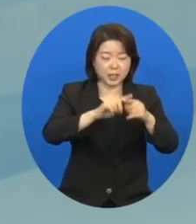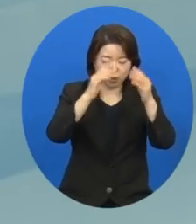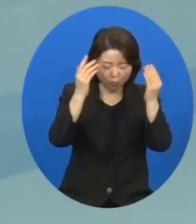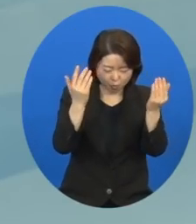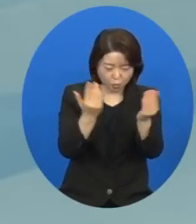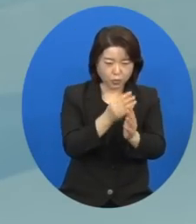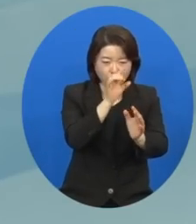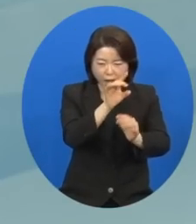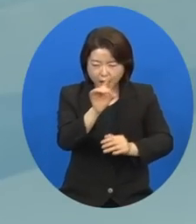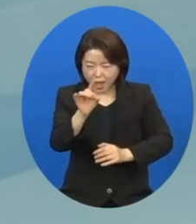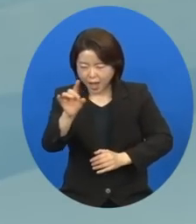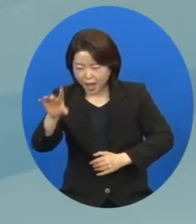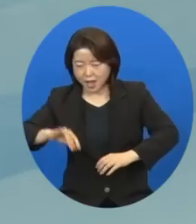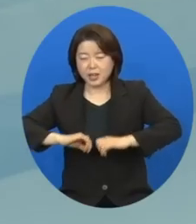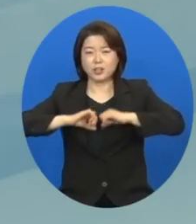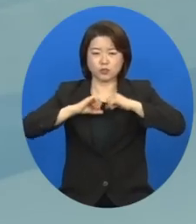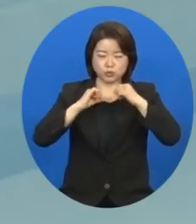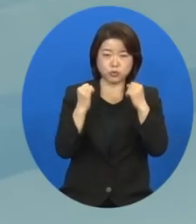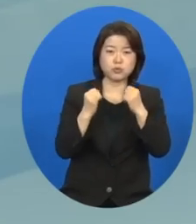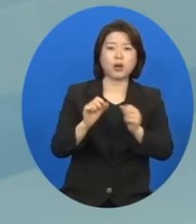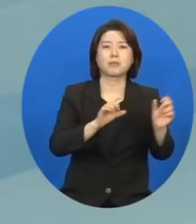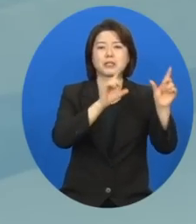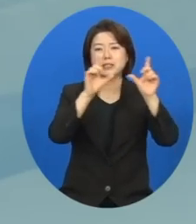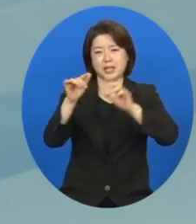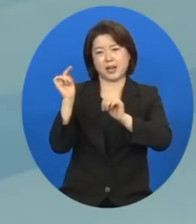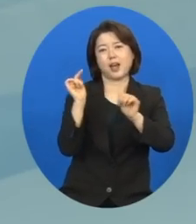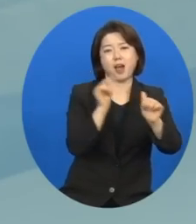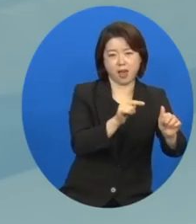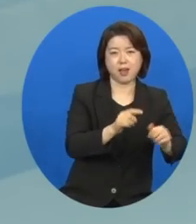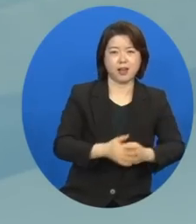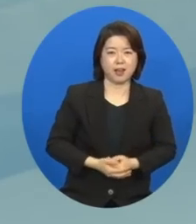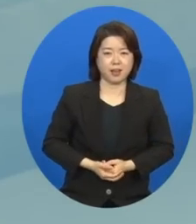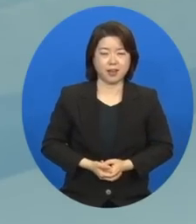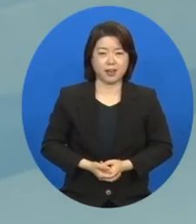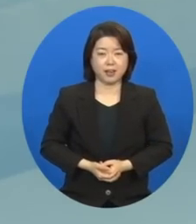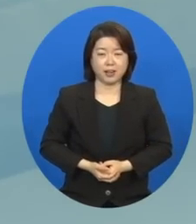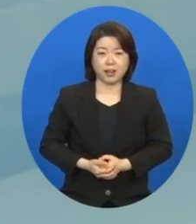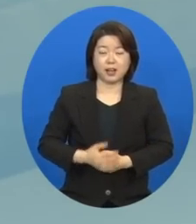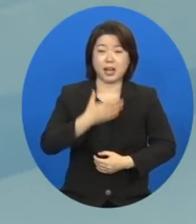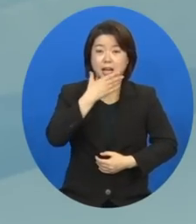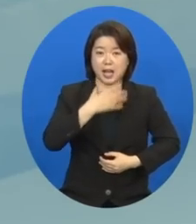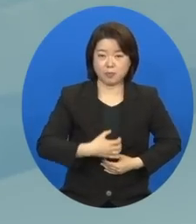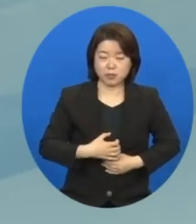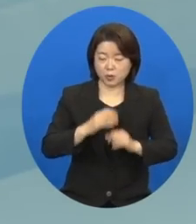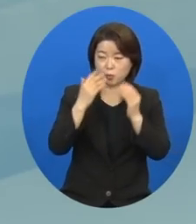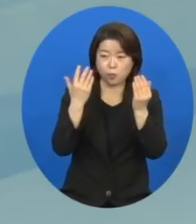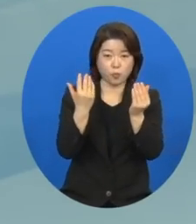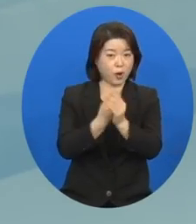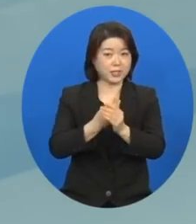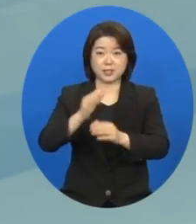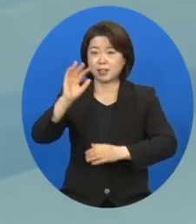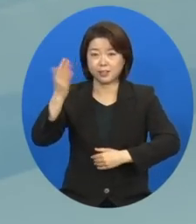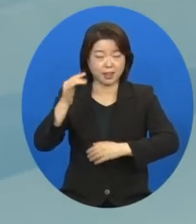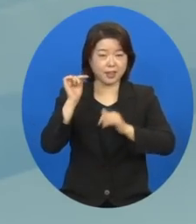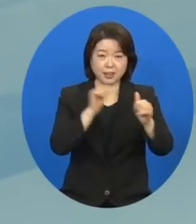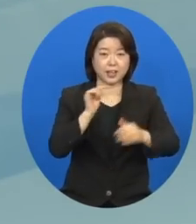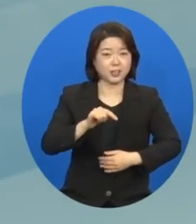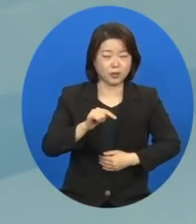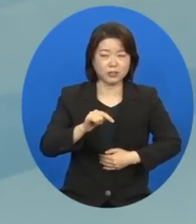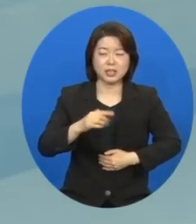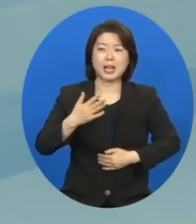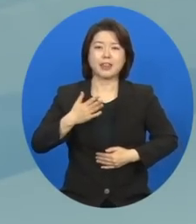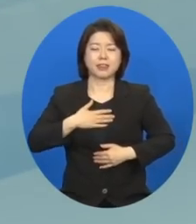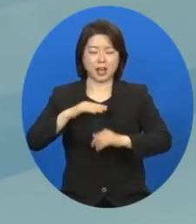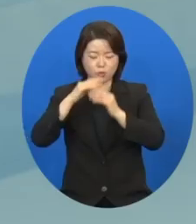하나하나 순종하며 살라는 것이죠. 그래서 이 아브라함에게 완전히 살라는 것은 나를 전적으로